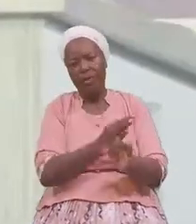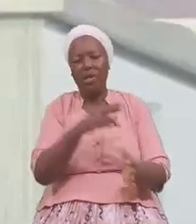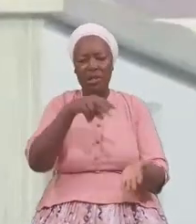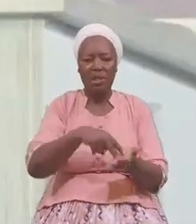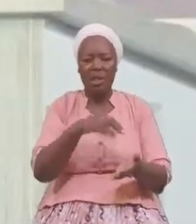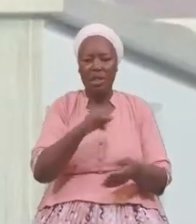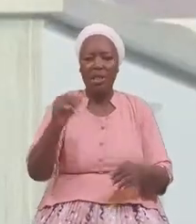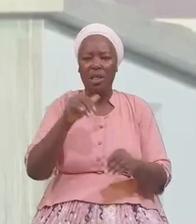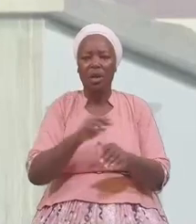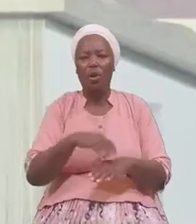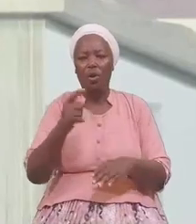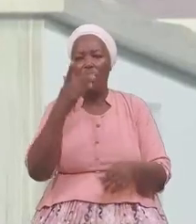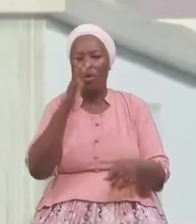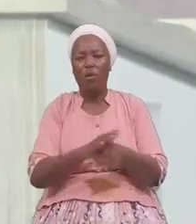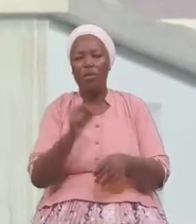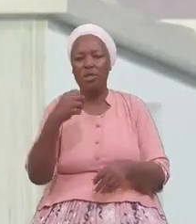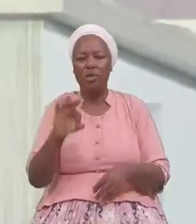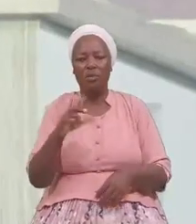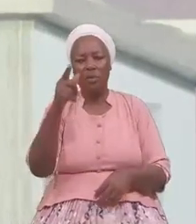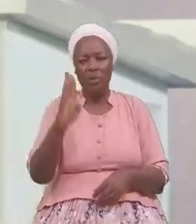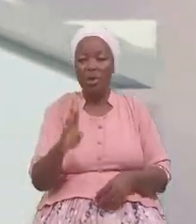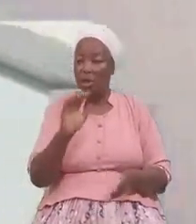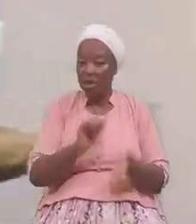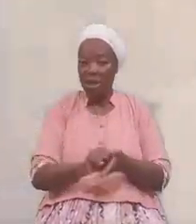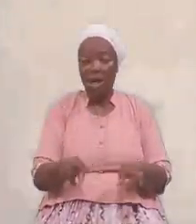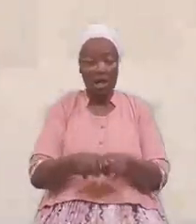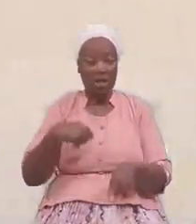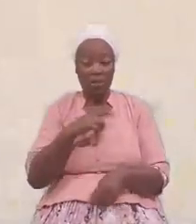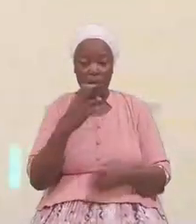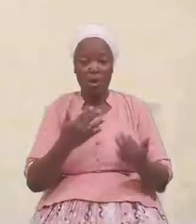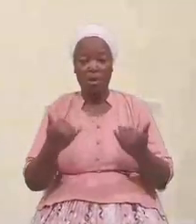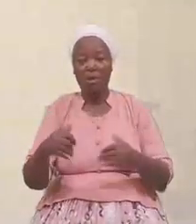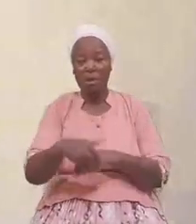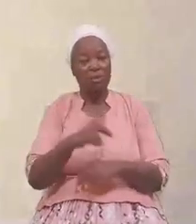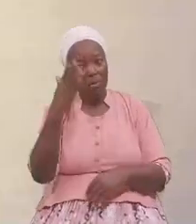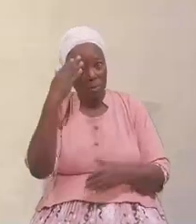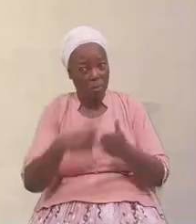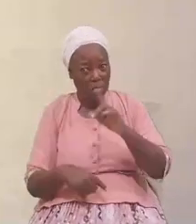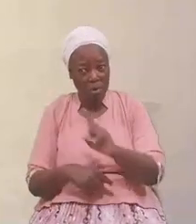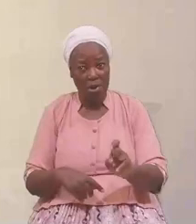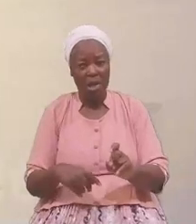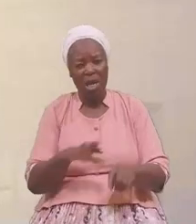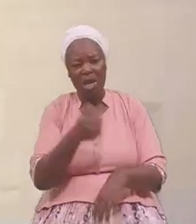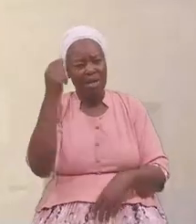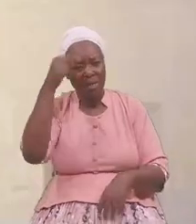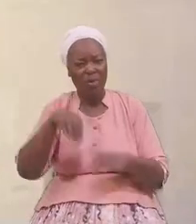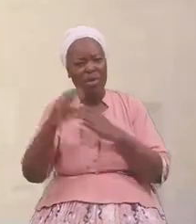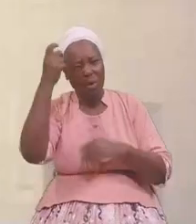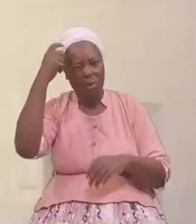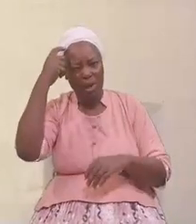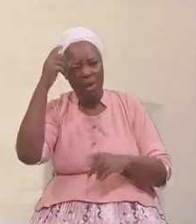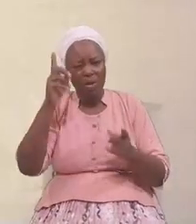les promesses de Dieu, comme nous sommes là ce soir. Vous savez quoi? Toute pensée de ton cœur pour te faire